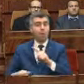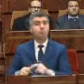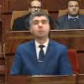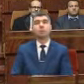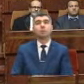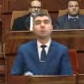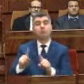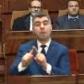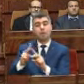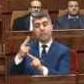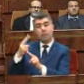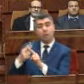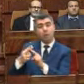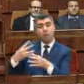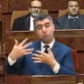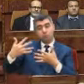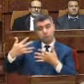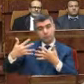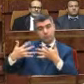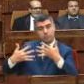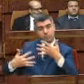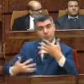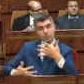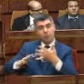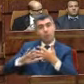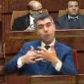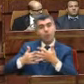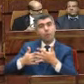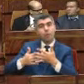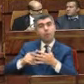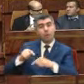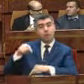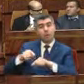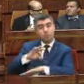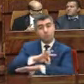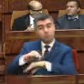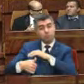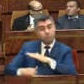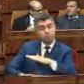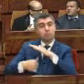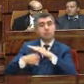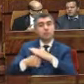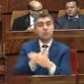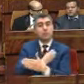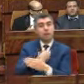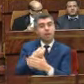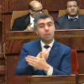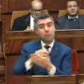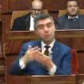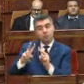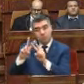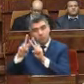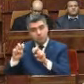لائحة المستلزمات الطبية من طرف الوكالة الوطنية للتأمين الصحي على أساس أن يتم